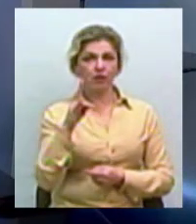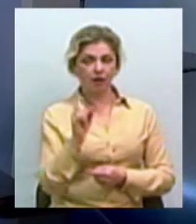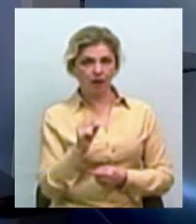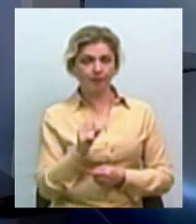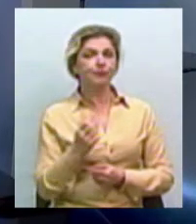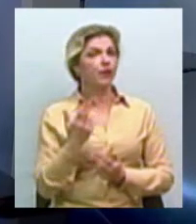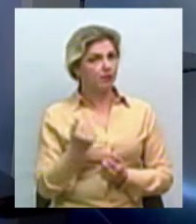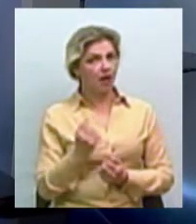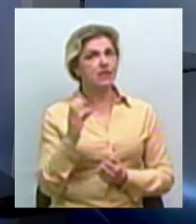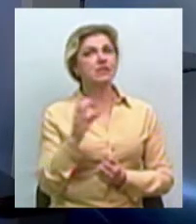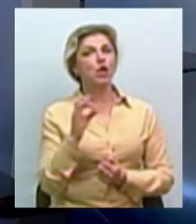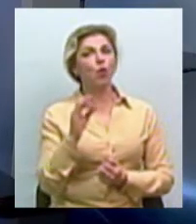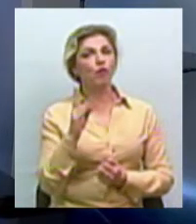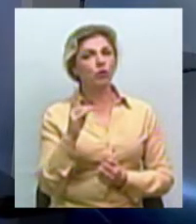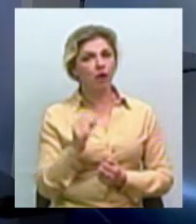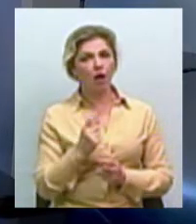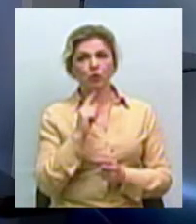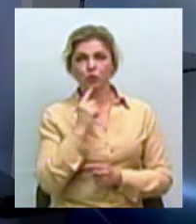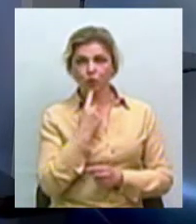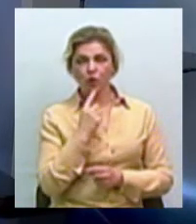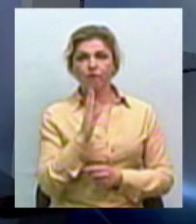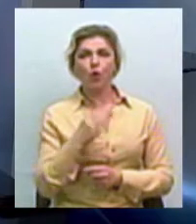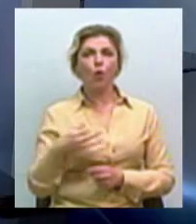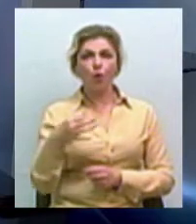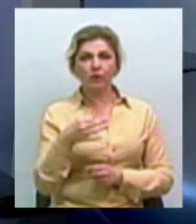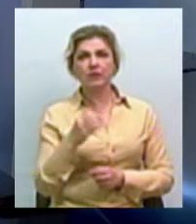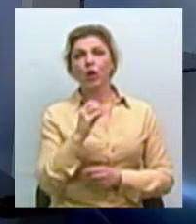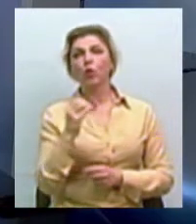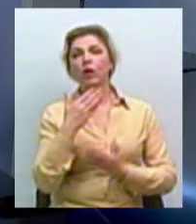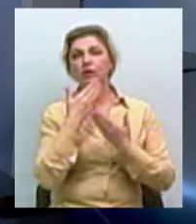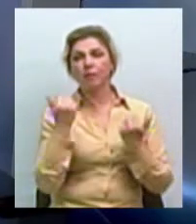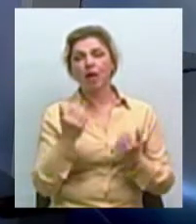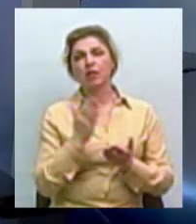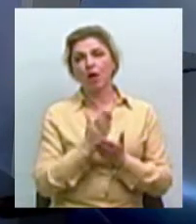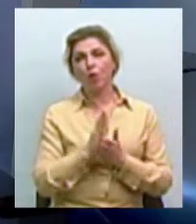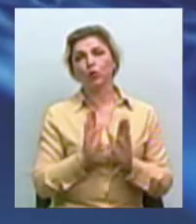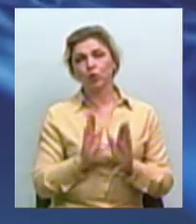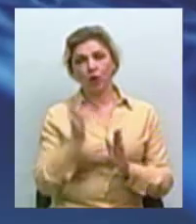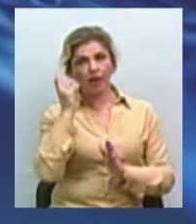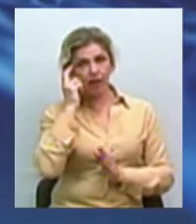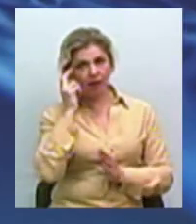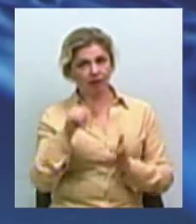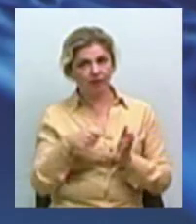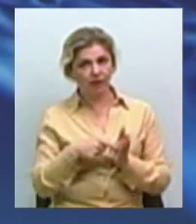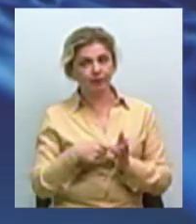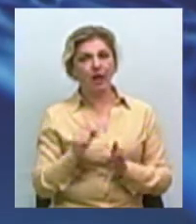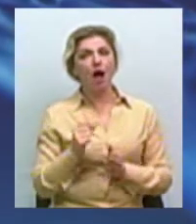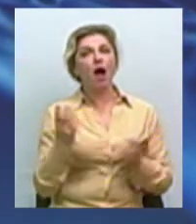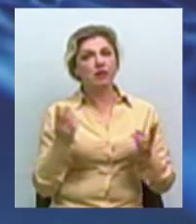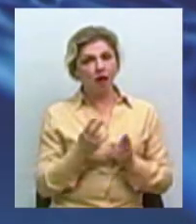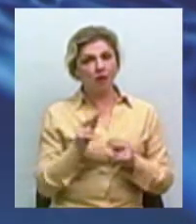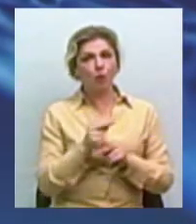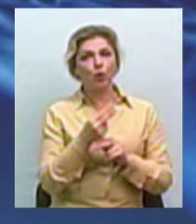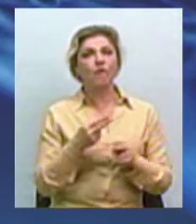стоїть складніше, тому що на даний момент в області її у нас немає. Вона знаходиться в Києві. А чи варто миколаївцям вживати